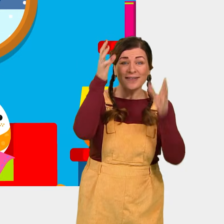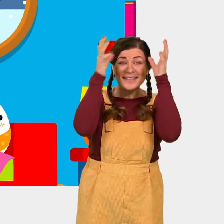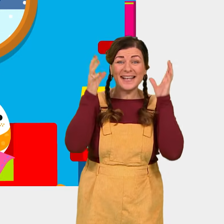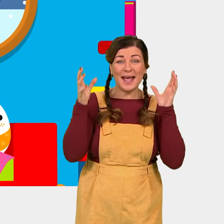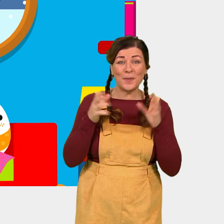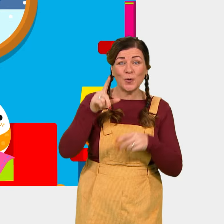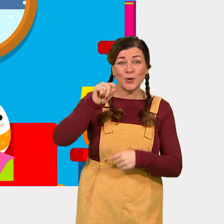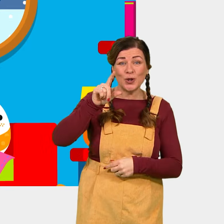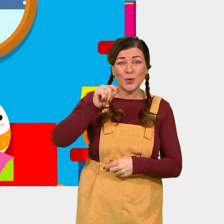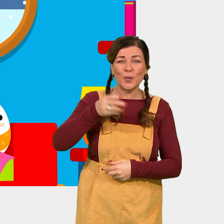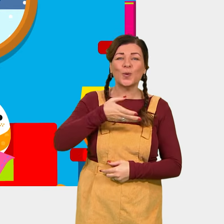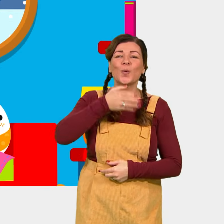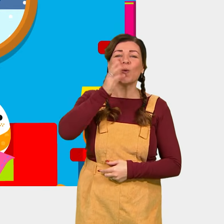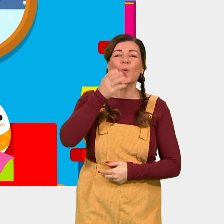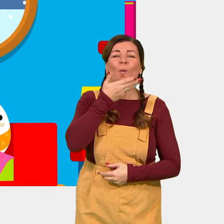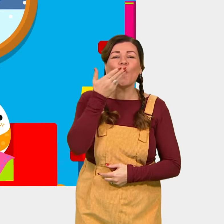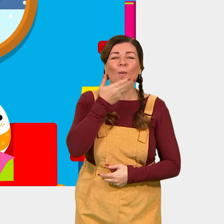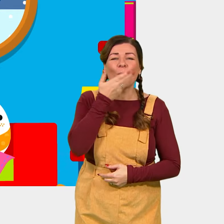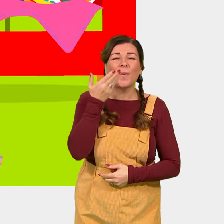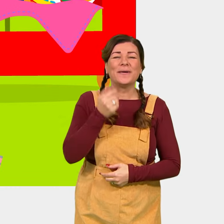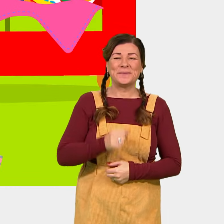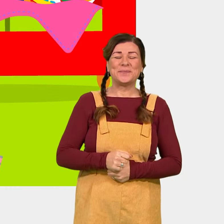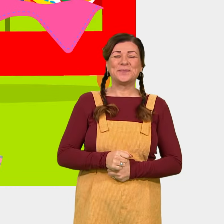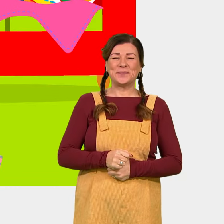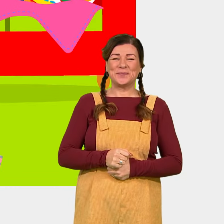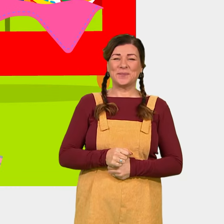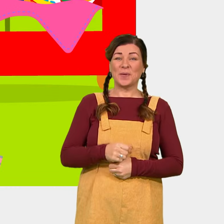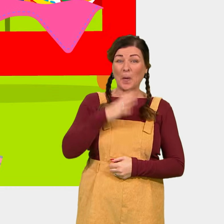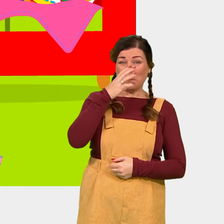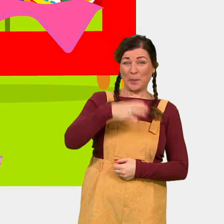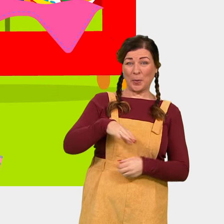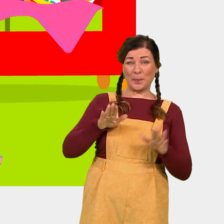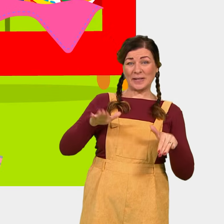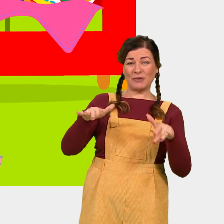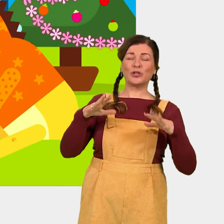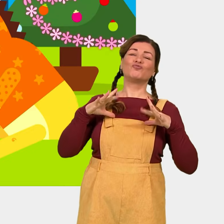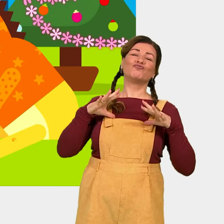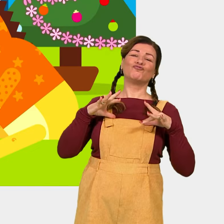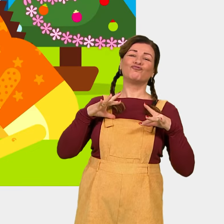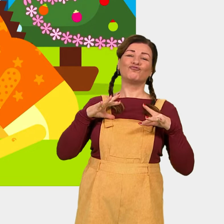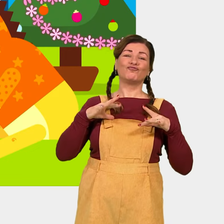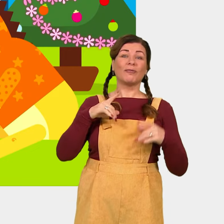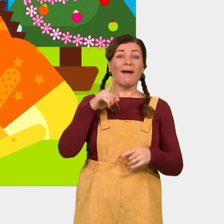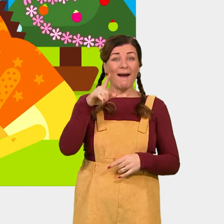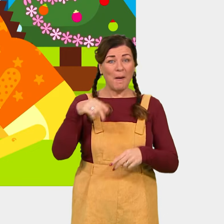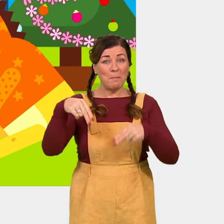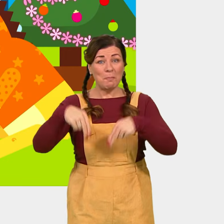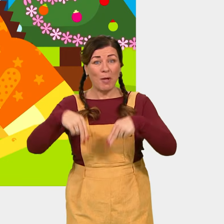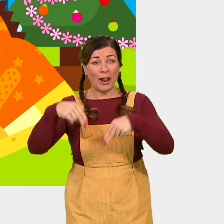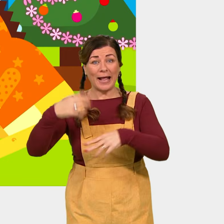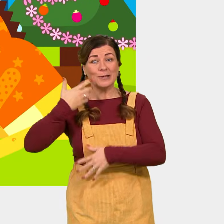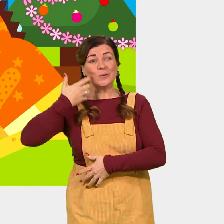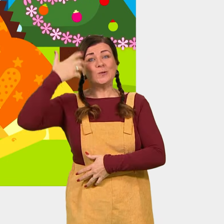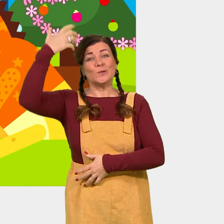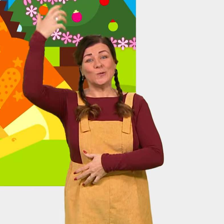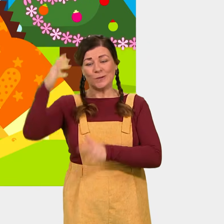a ciw yn yfed diod cynnes. Plwmp aderyn yn ymlacio ac roedd Bolgi yn